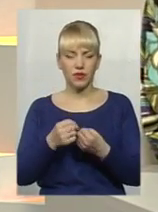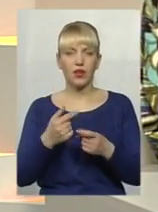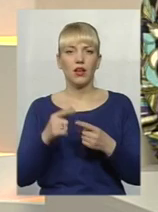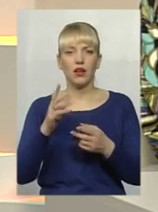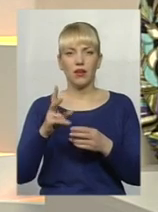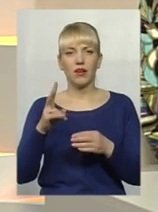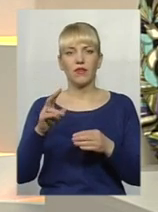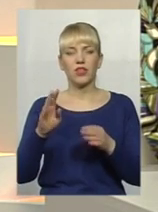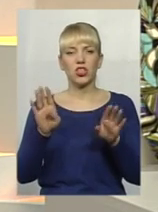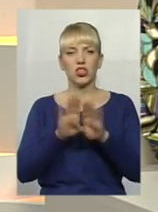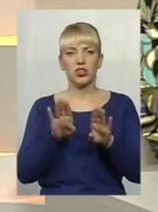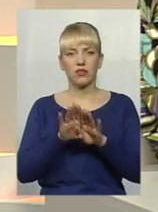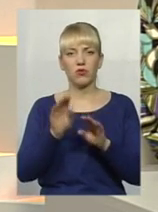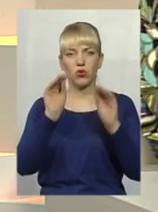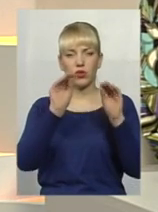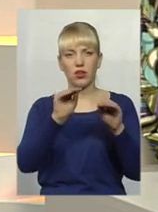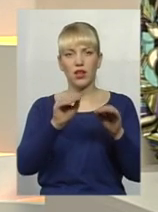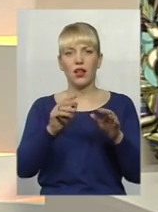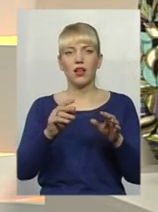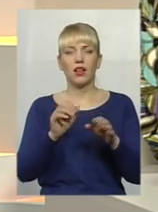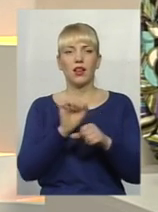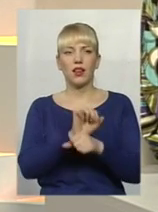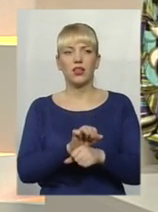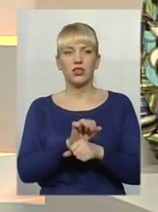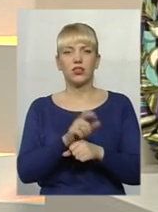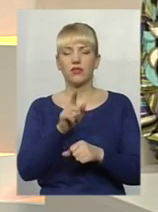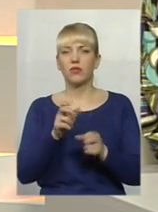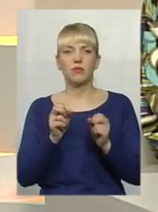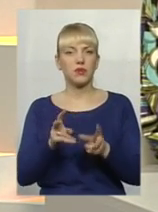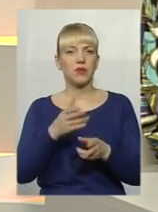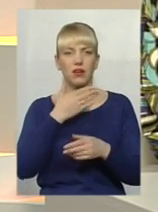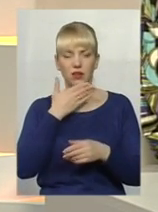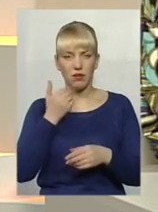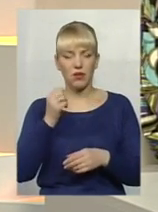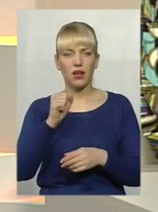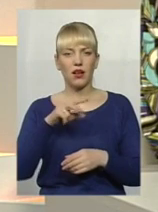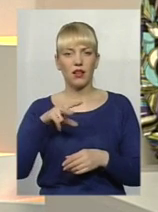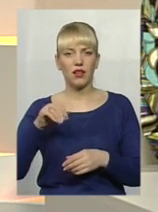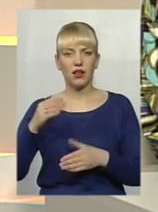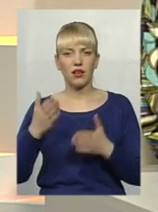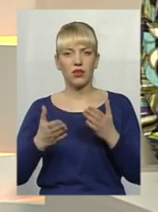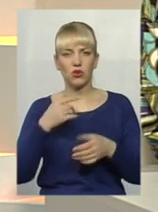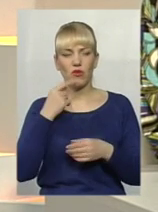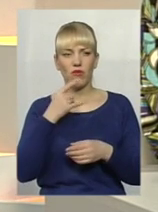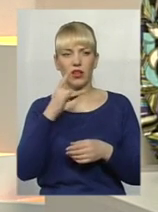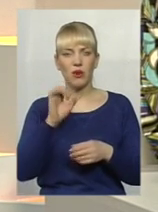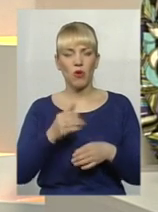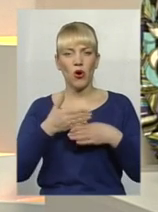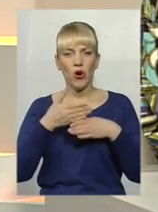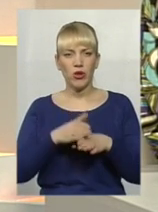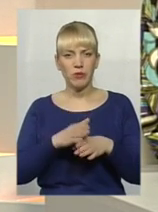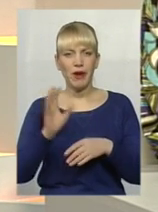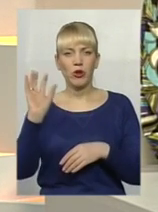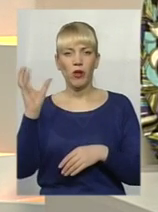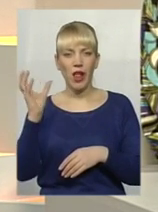діти не дістали, вона, по суті, не містить небезпеки, так? Але якщо говорити про розбиту люмінесцентну